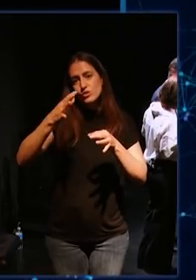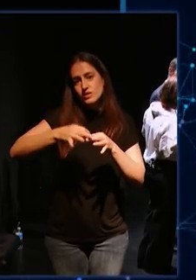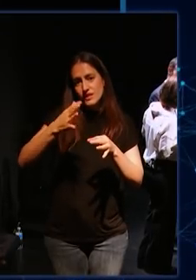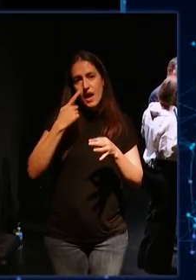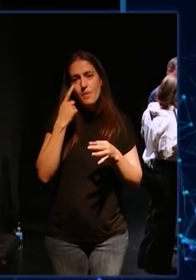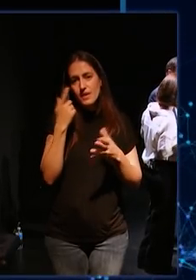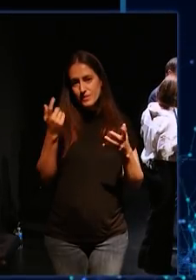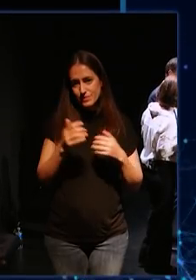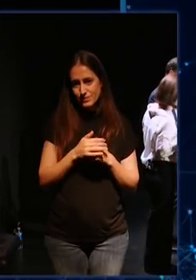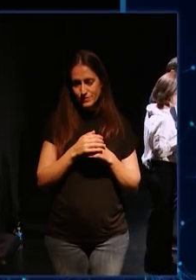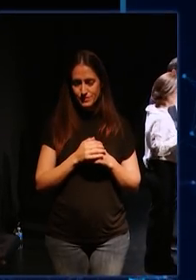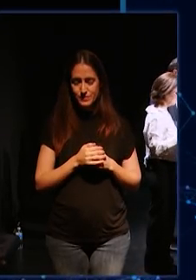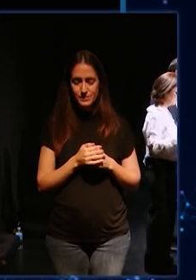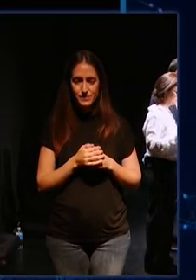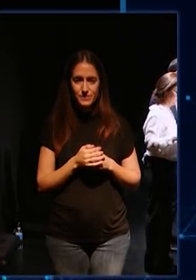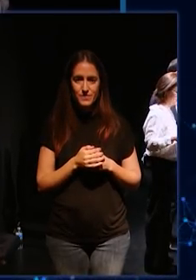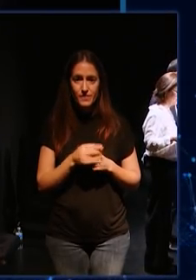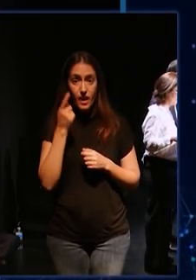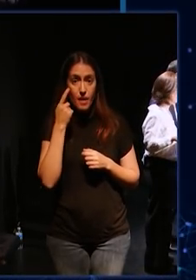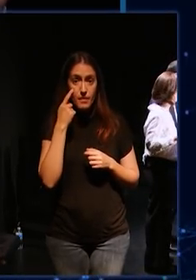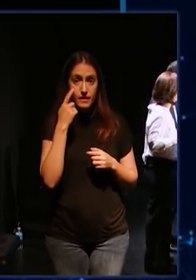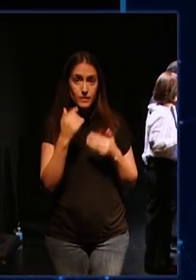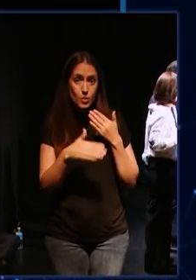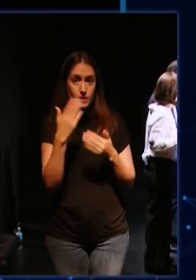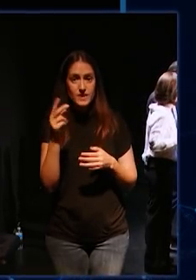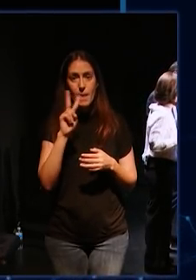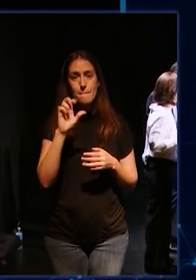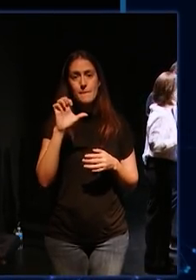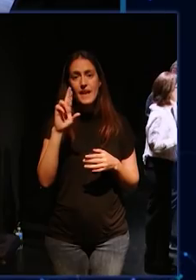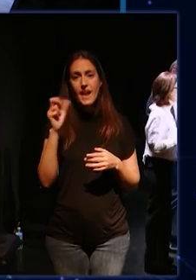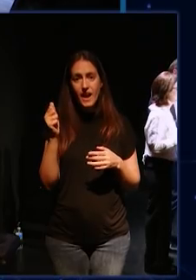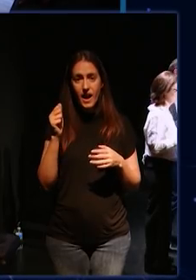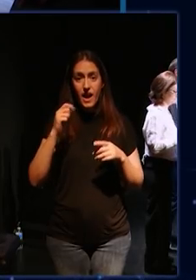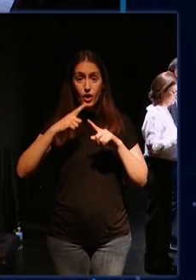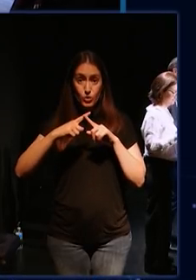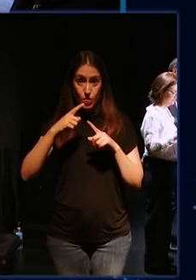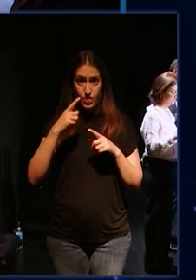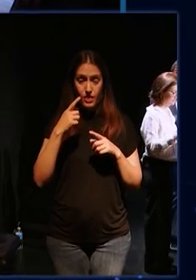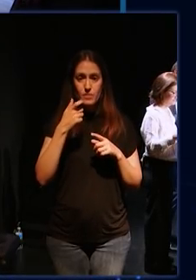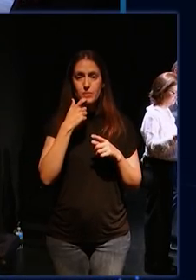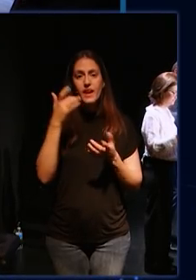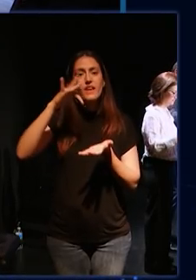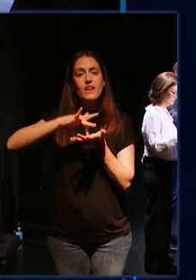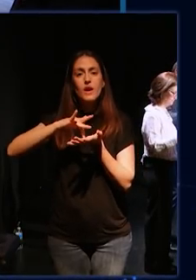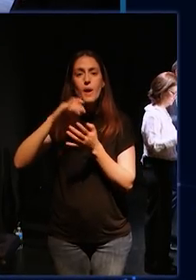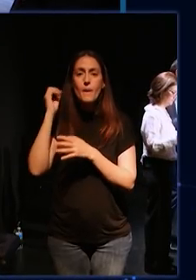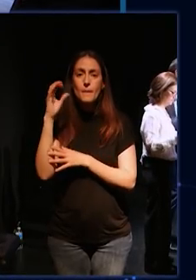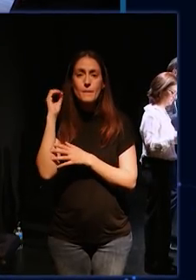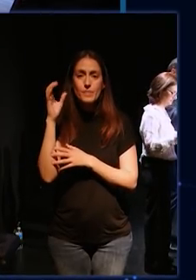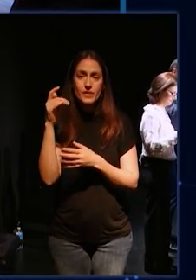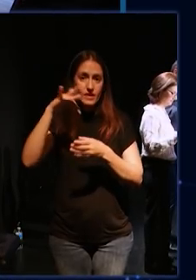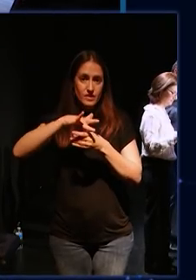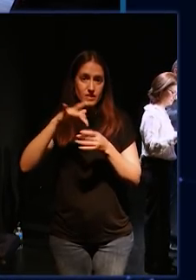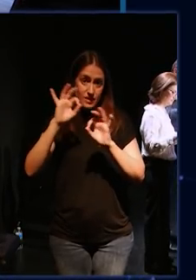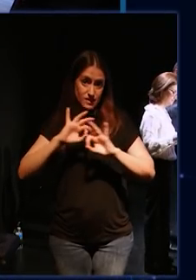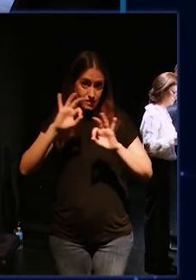molta curiositat per saber què ha passat aquí. Sí, sí. Començarem per la Vera Cruz Miranda, perquè ella no va assistir a la política de cafè, que és on van fer aquestes porres, i li hem demanat